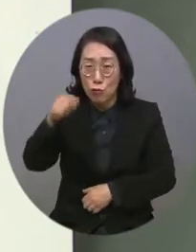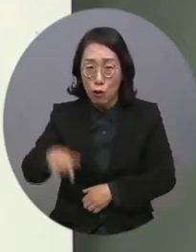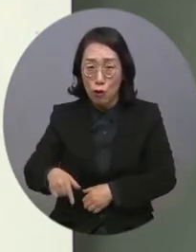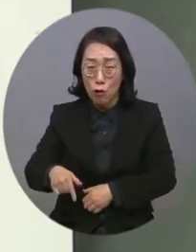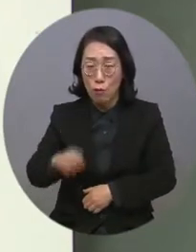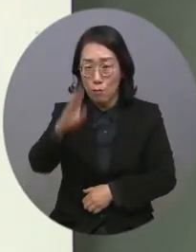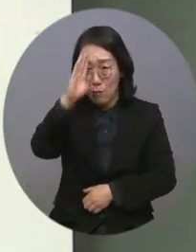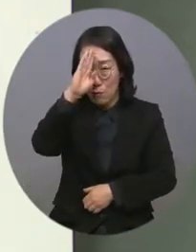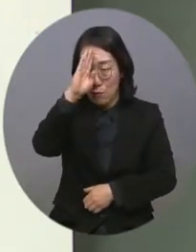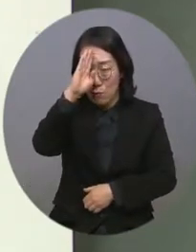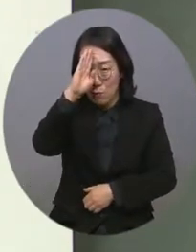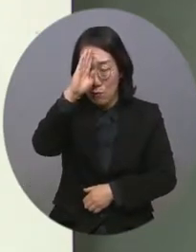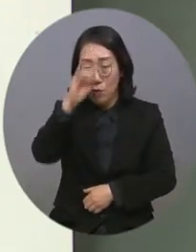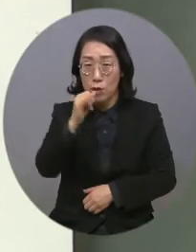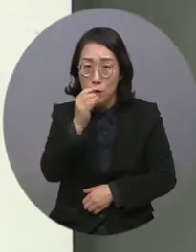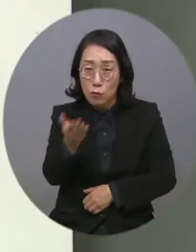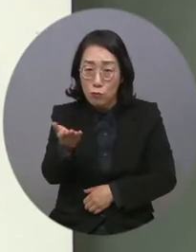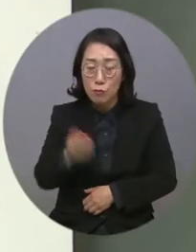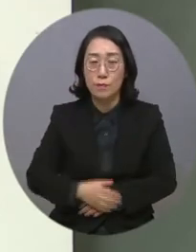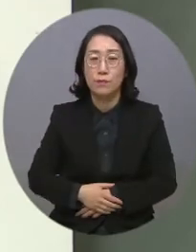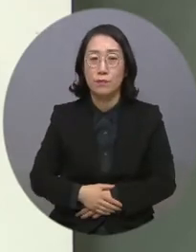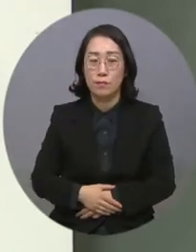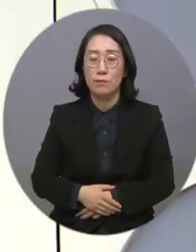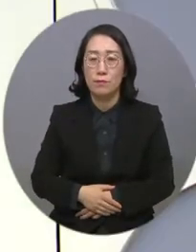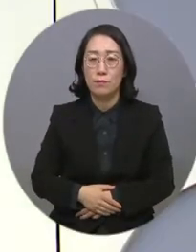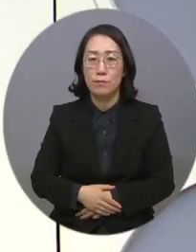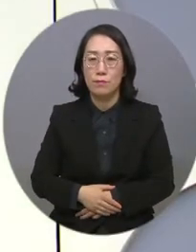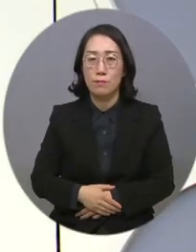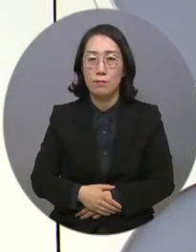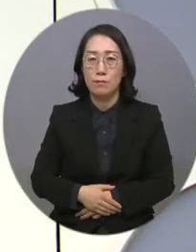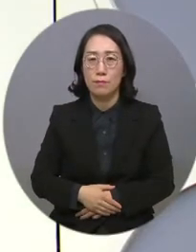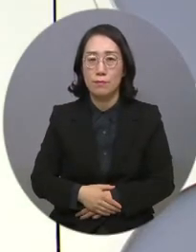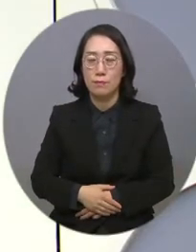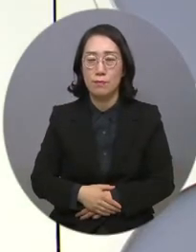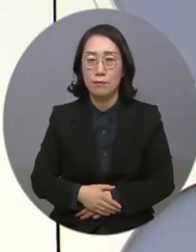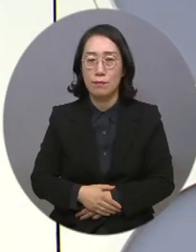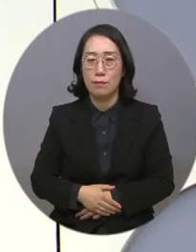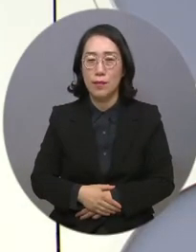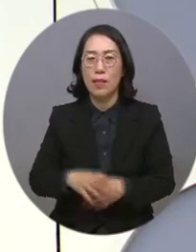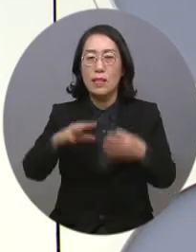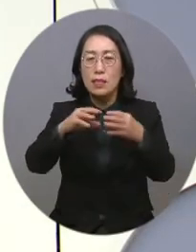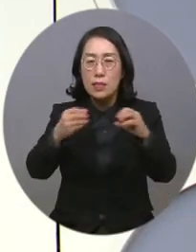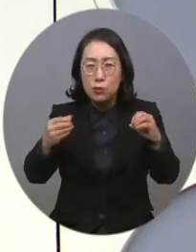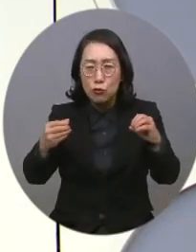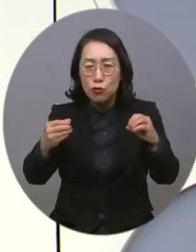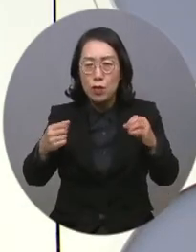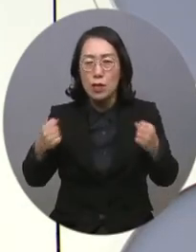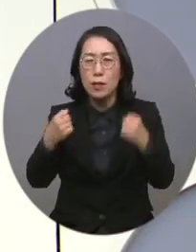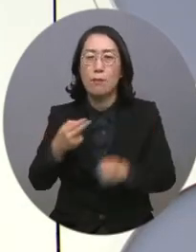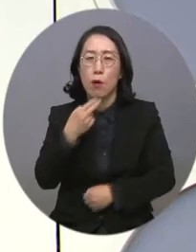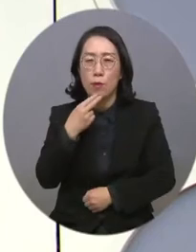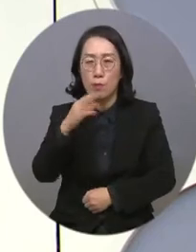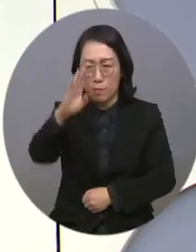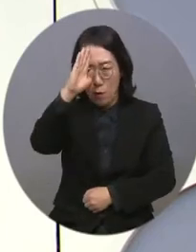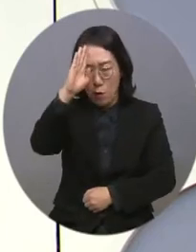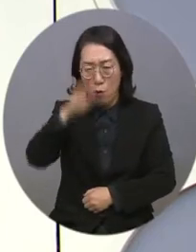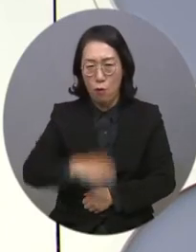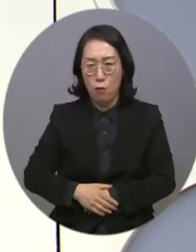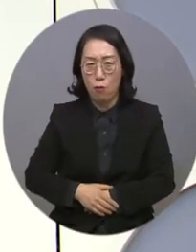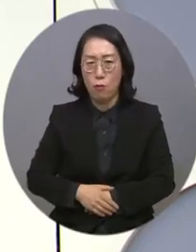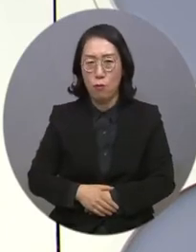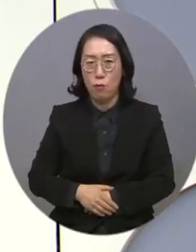된다 이런 얘기를 들었는데. 예, 예, 그 우리말로 하면 뭐 근육 무력증 이렇게 말씀하는데 네. 예, 영어로